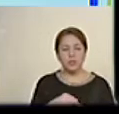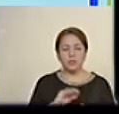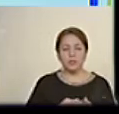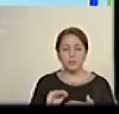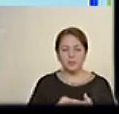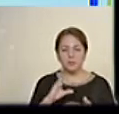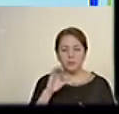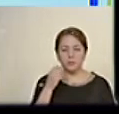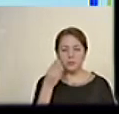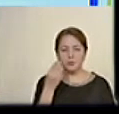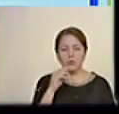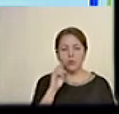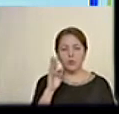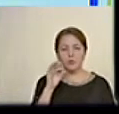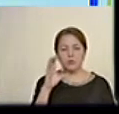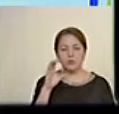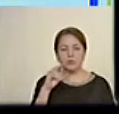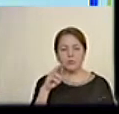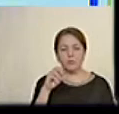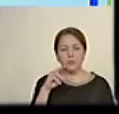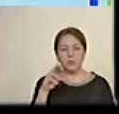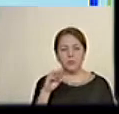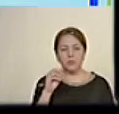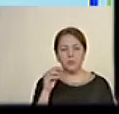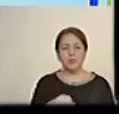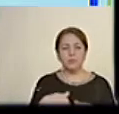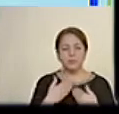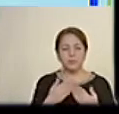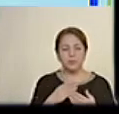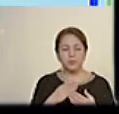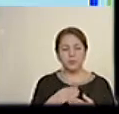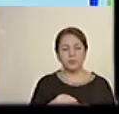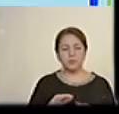существительным в косвенном падеже. В данном случае